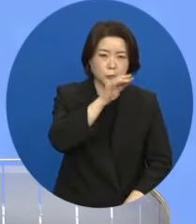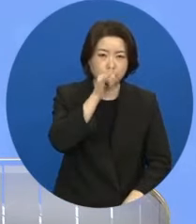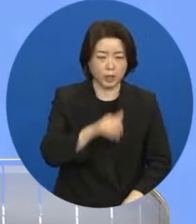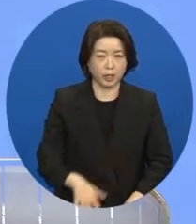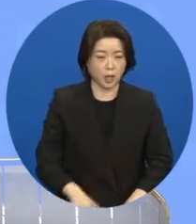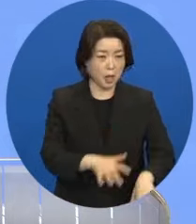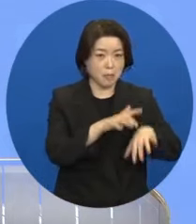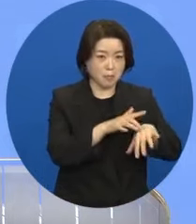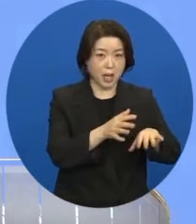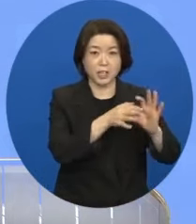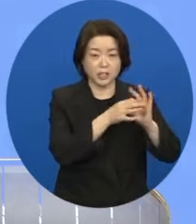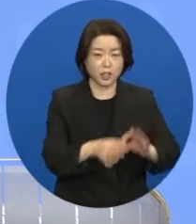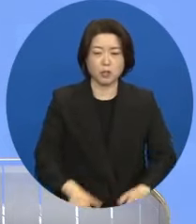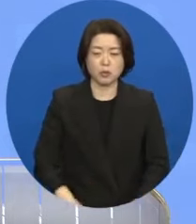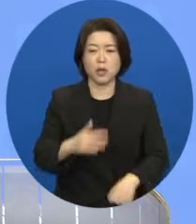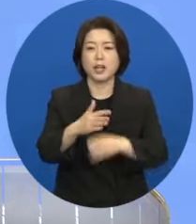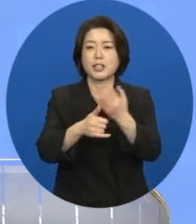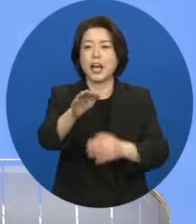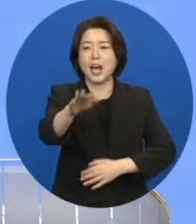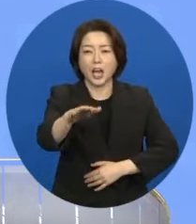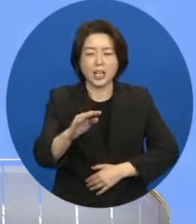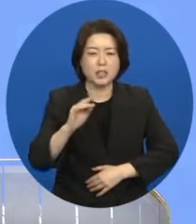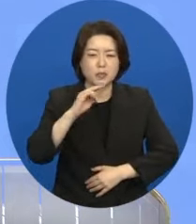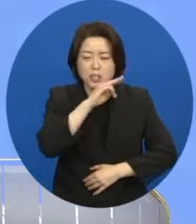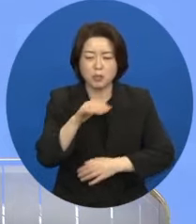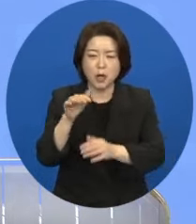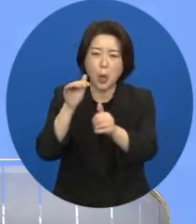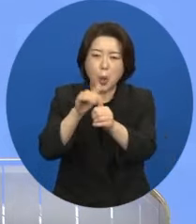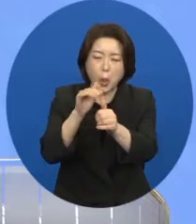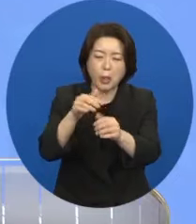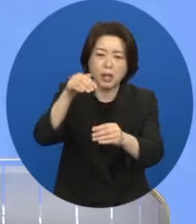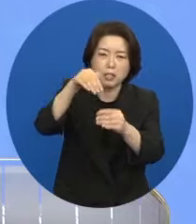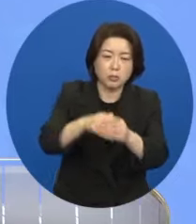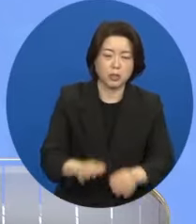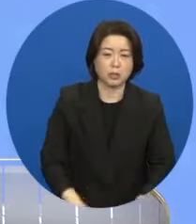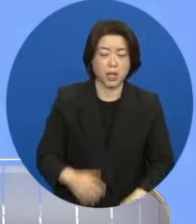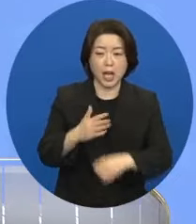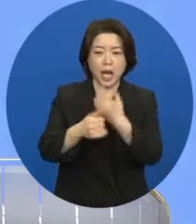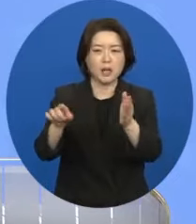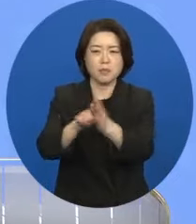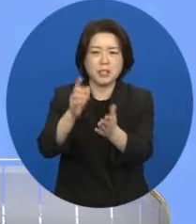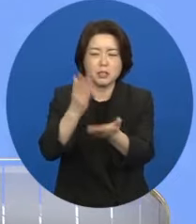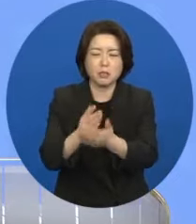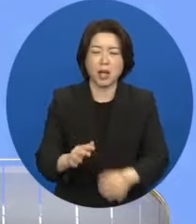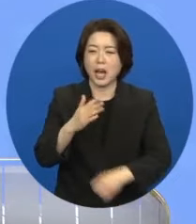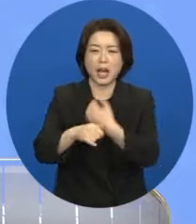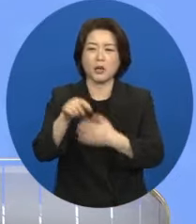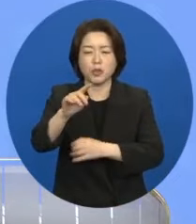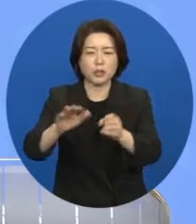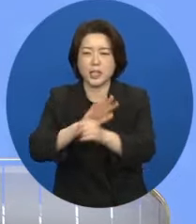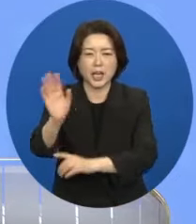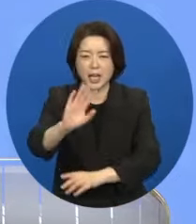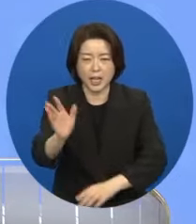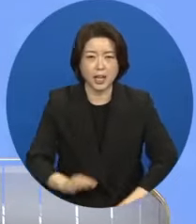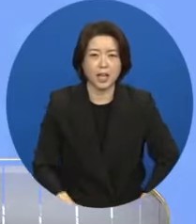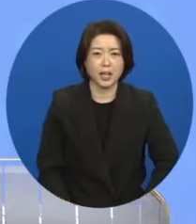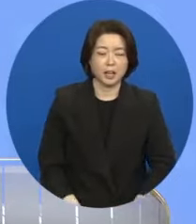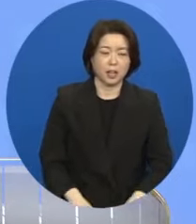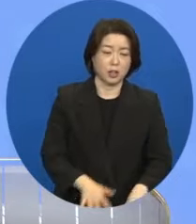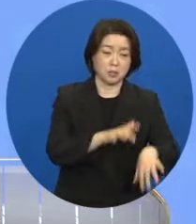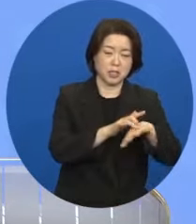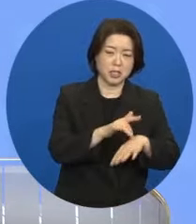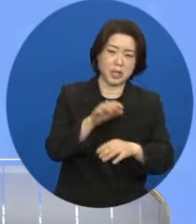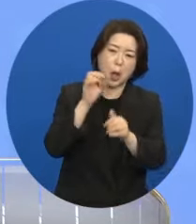줄까요 계속 하나님 의심하게 하고 계속 하나님 불신하게 하고 하나님 너 사랑하지 않아 하나님의 사랑에 대해서 의심하게